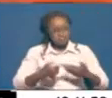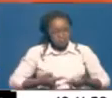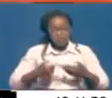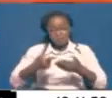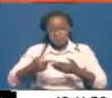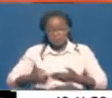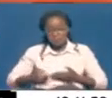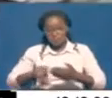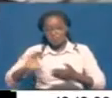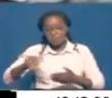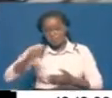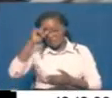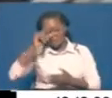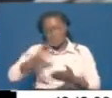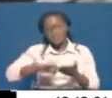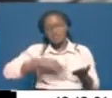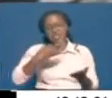zimegonga mwamba.